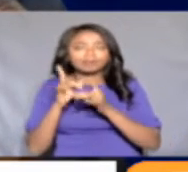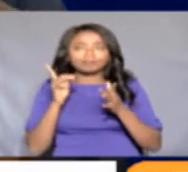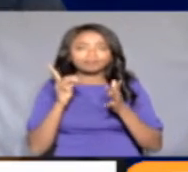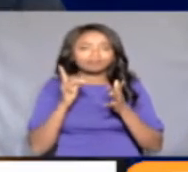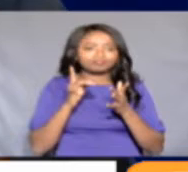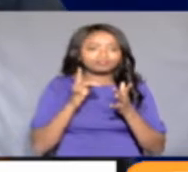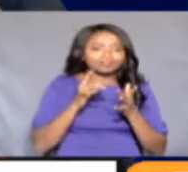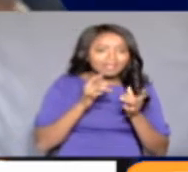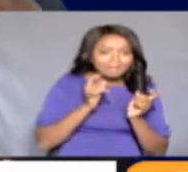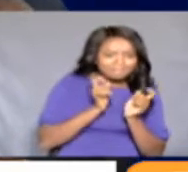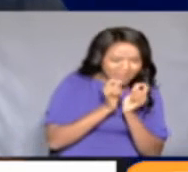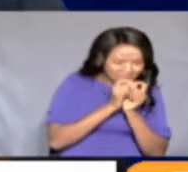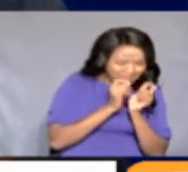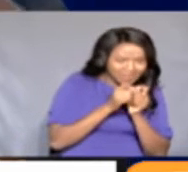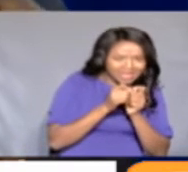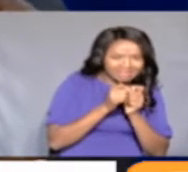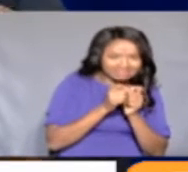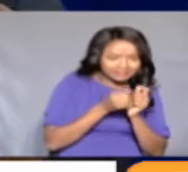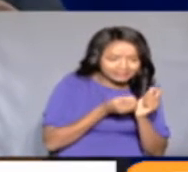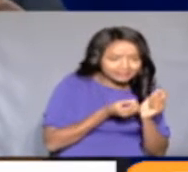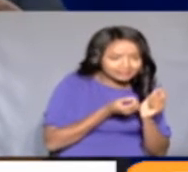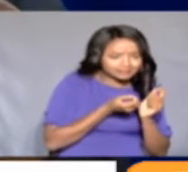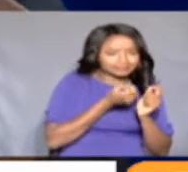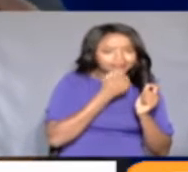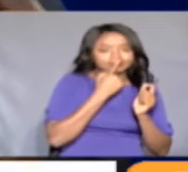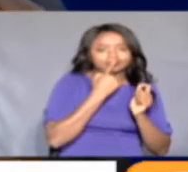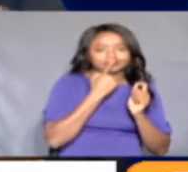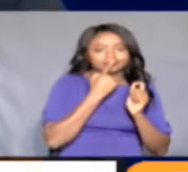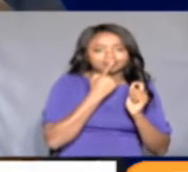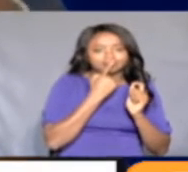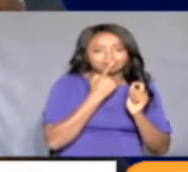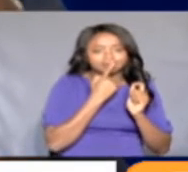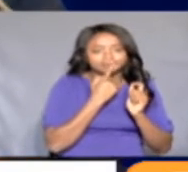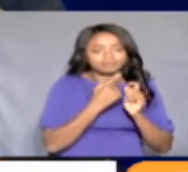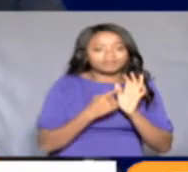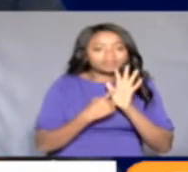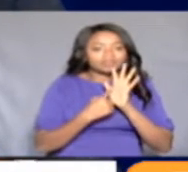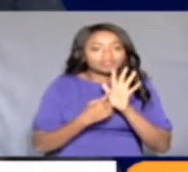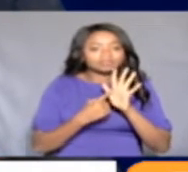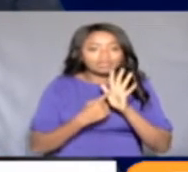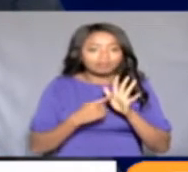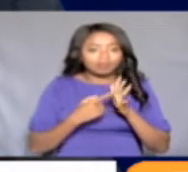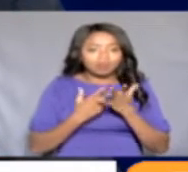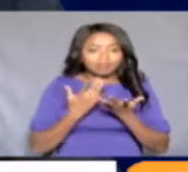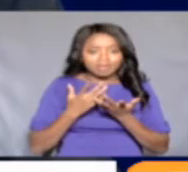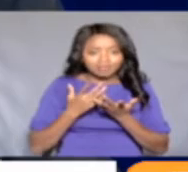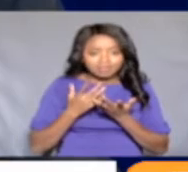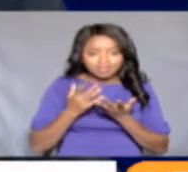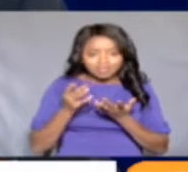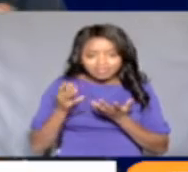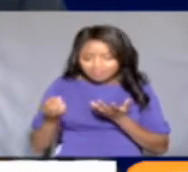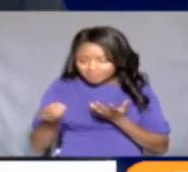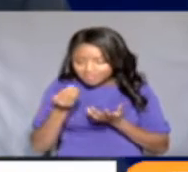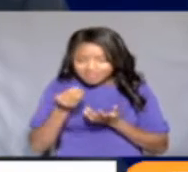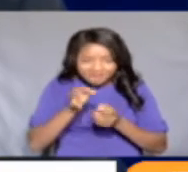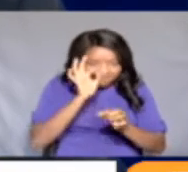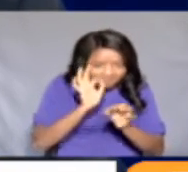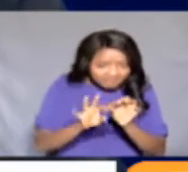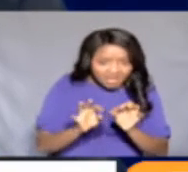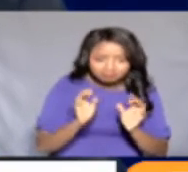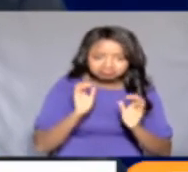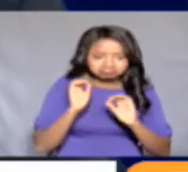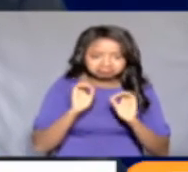Kwa hivyo unaitumia kama painkiller wakati umeitengeza vile livyo bila kuipitisha kwa moto.